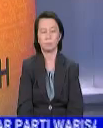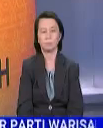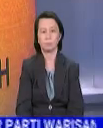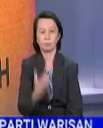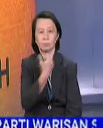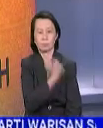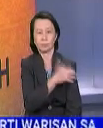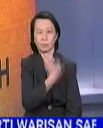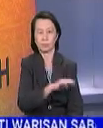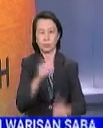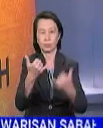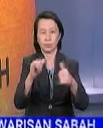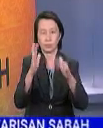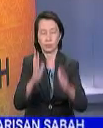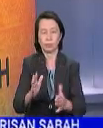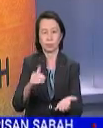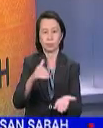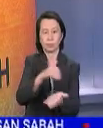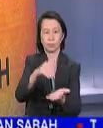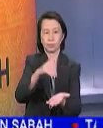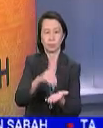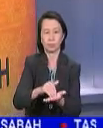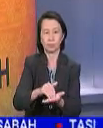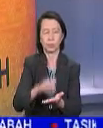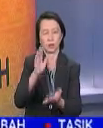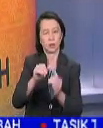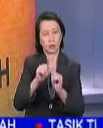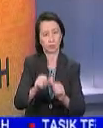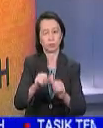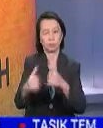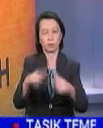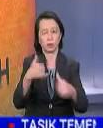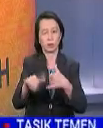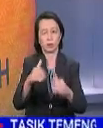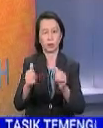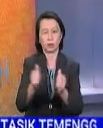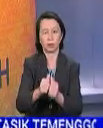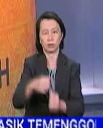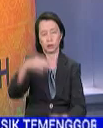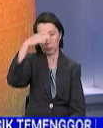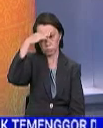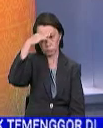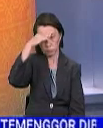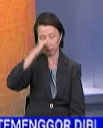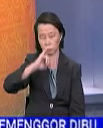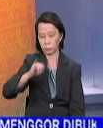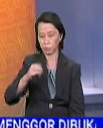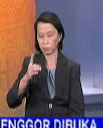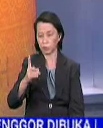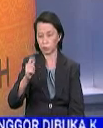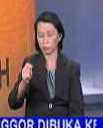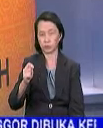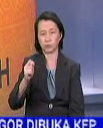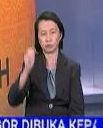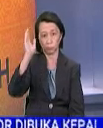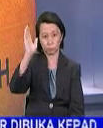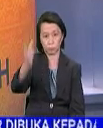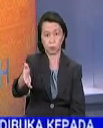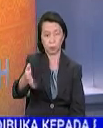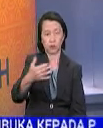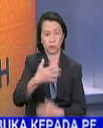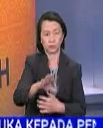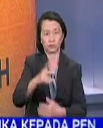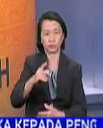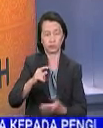Bekas pemain tengah skuad kebangsaan Natxo Insa akan terus beraksi bersama Johor Darul Takzim JDT musim hadapan